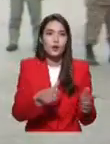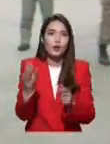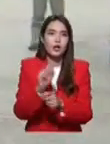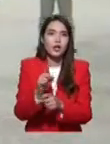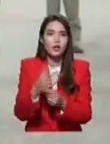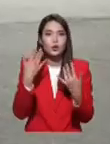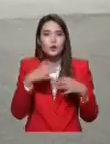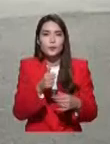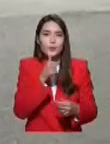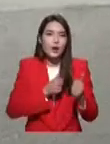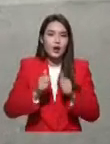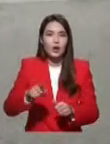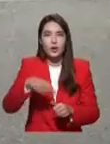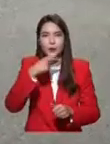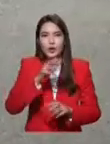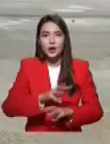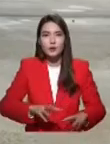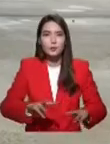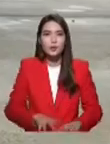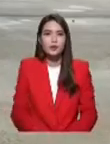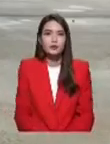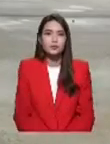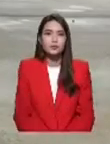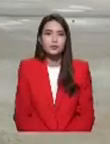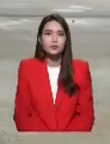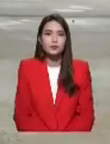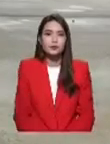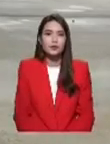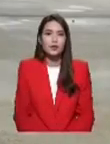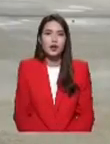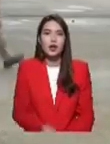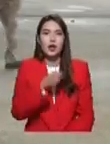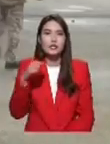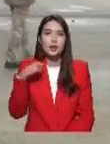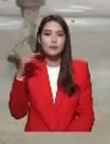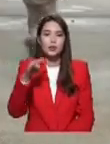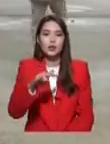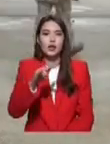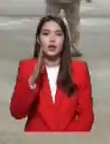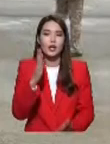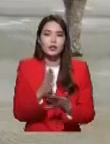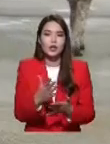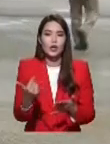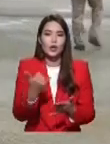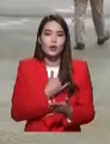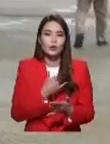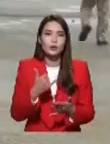любым испытаниям, говорят в Минобороны. Данные самолеты будут предназначены для